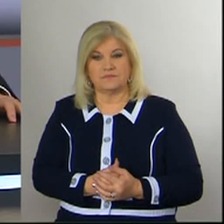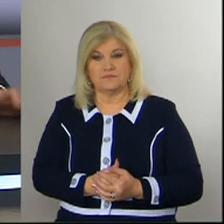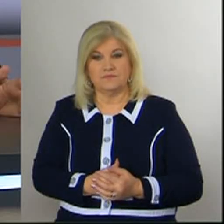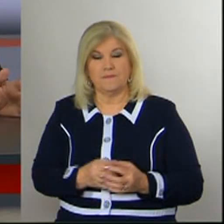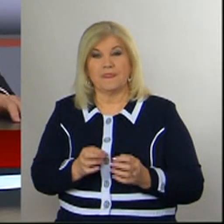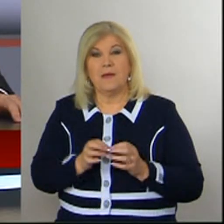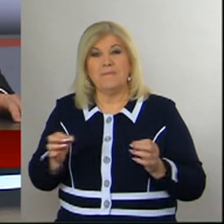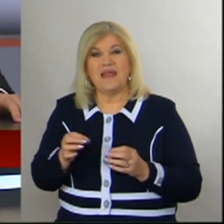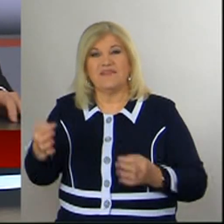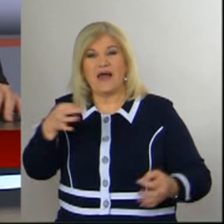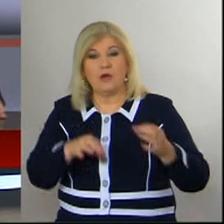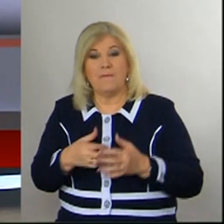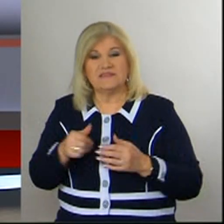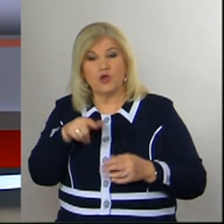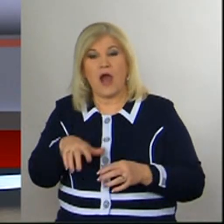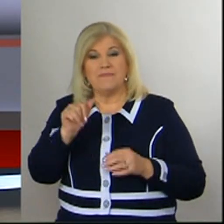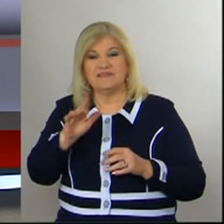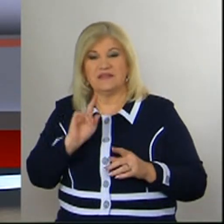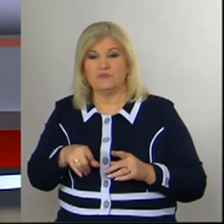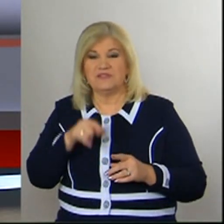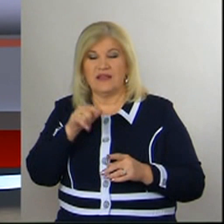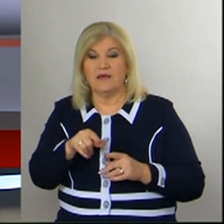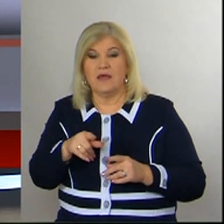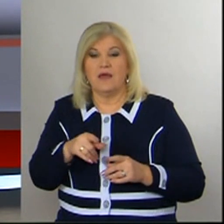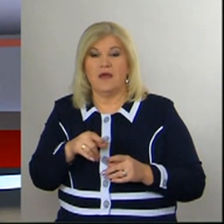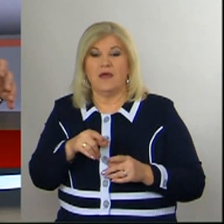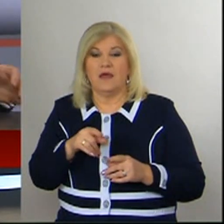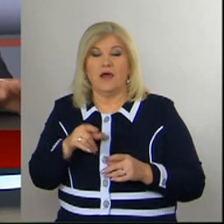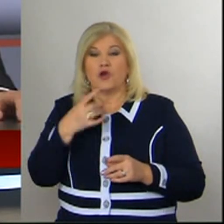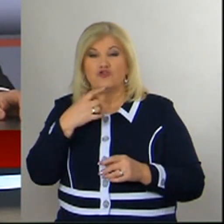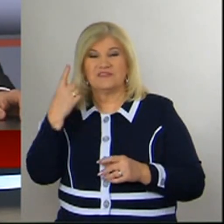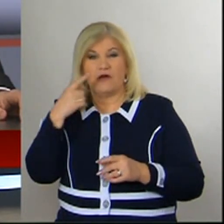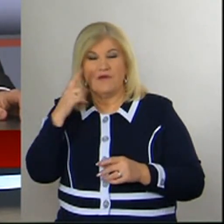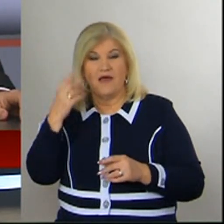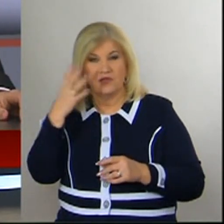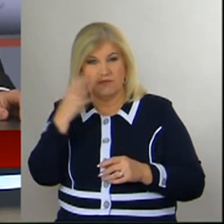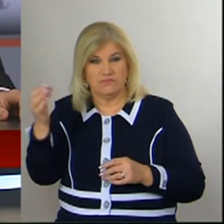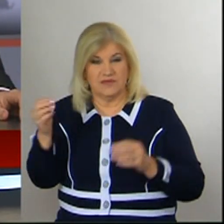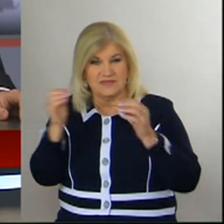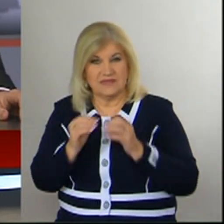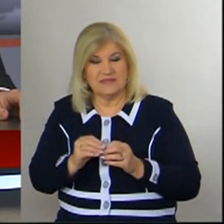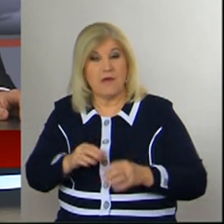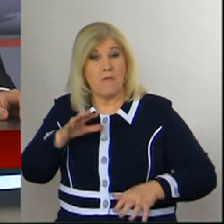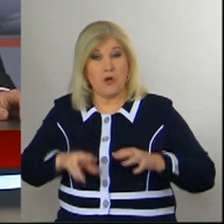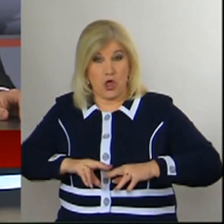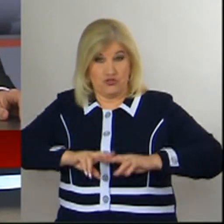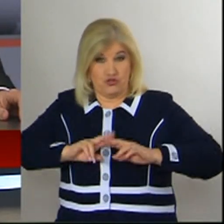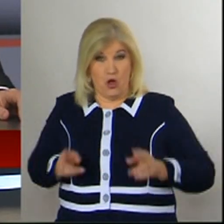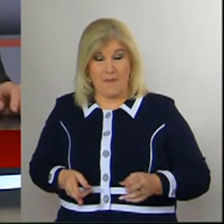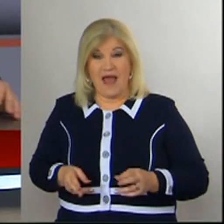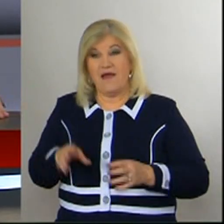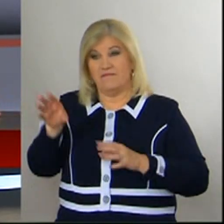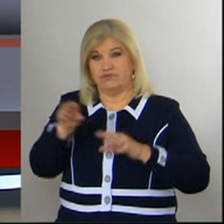Merať v laboratóriu bez toho, aby ste v ňom sedeli. Košická technická univerzita vymyslela systém, ktorý umožňuje študentom z pohodlia domova učebňu